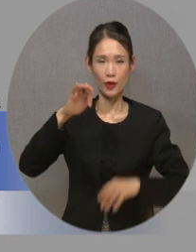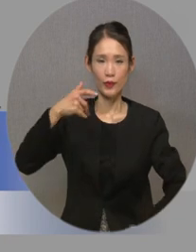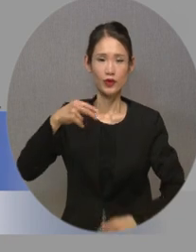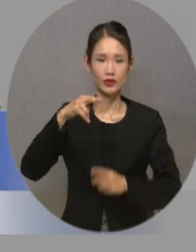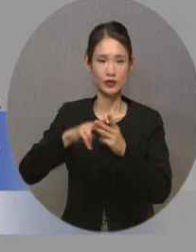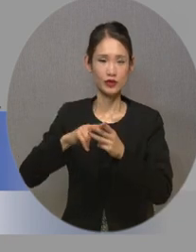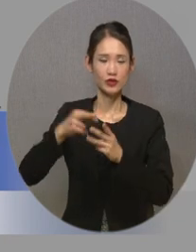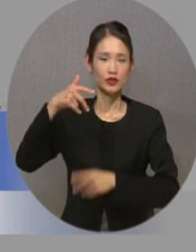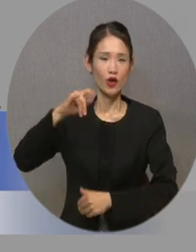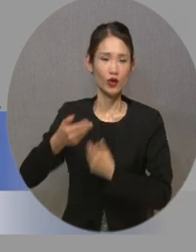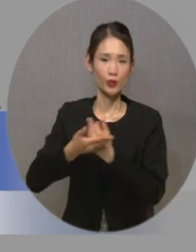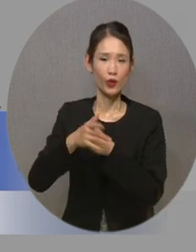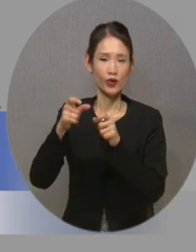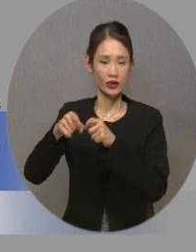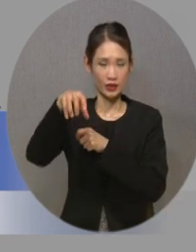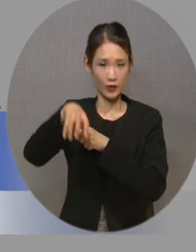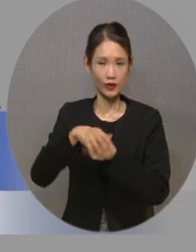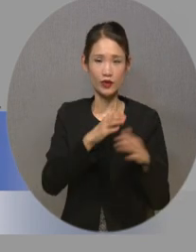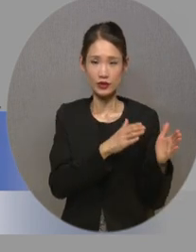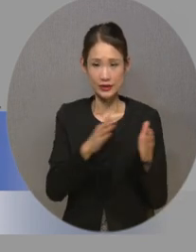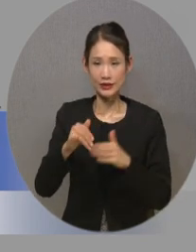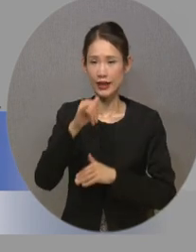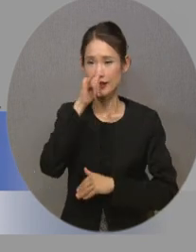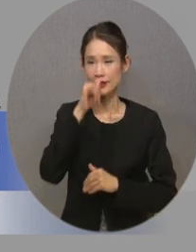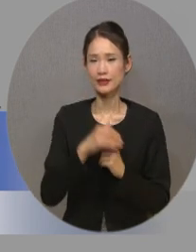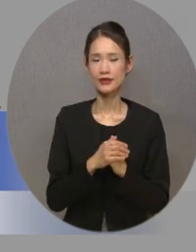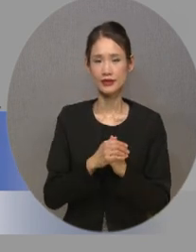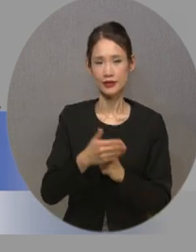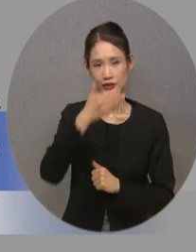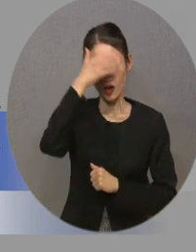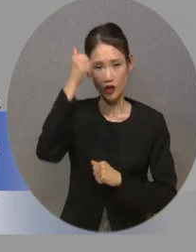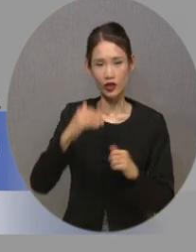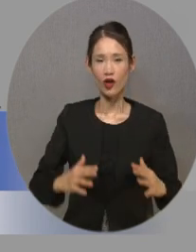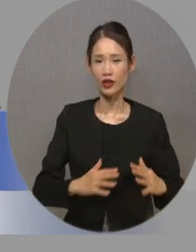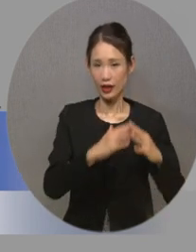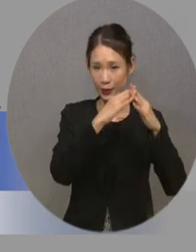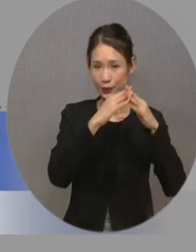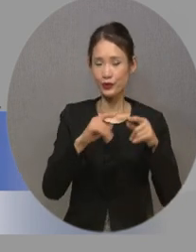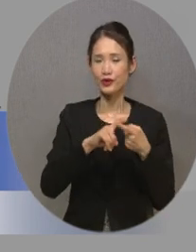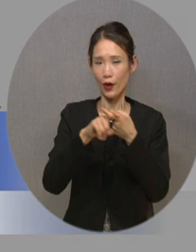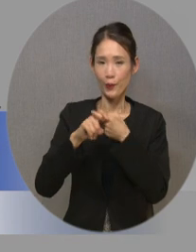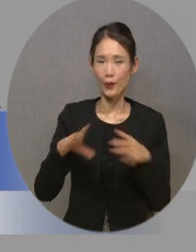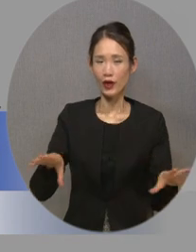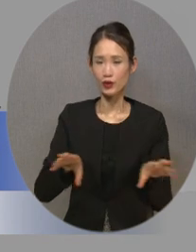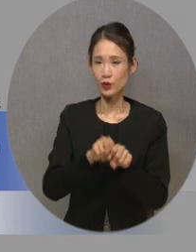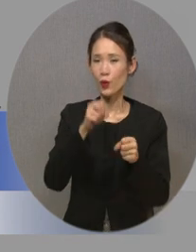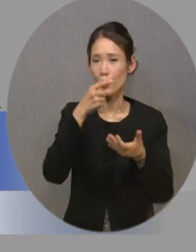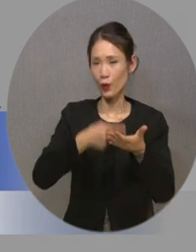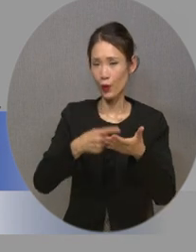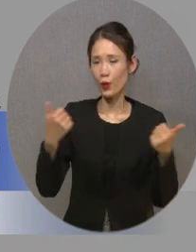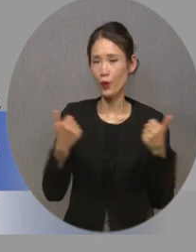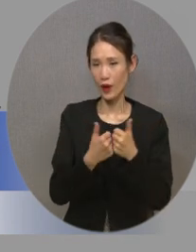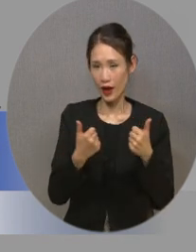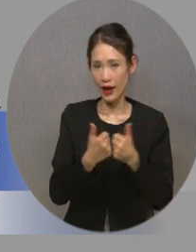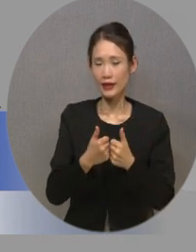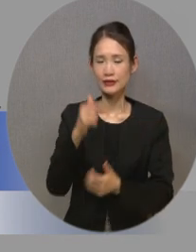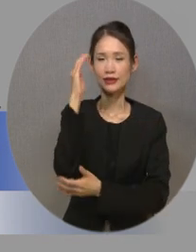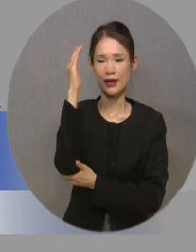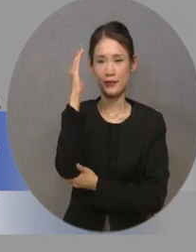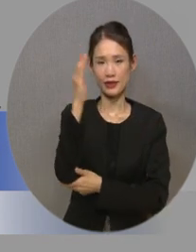서귀포 일원에서 진행됩니다 근본 대회에서는 청년캠프와 연맹 총회이 세미나 등으로 진행될 예정입니다